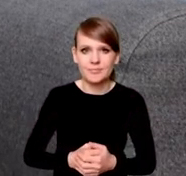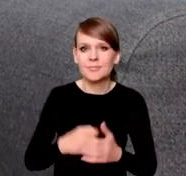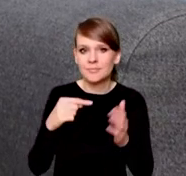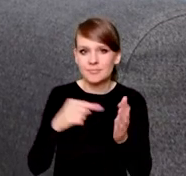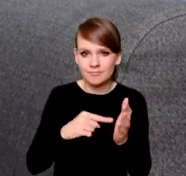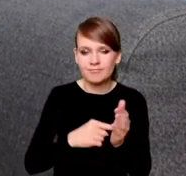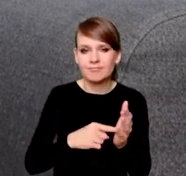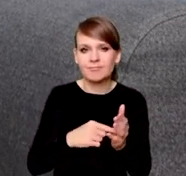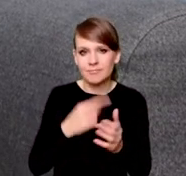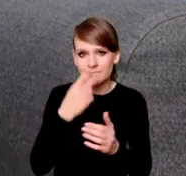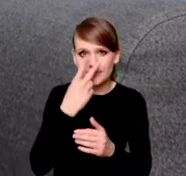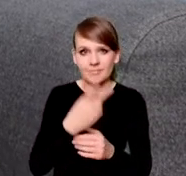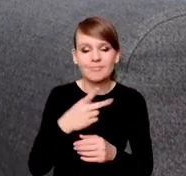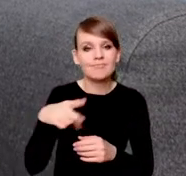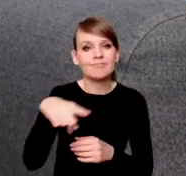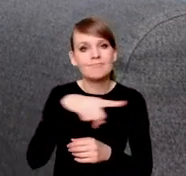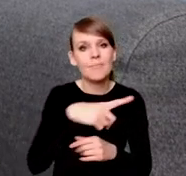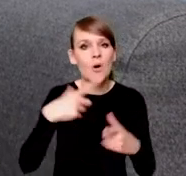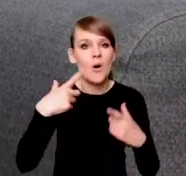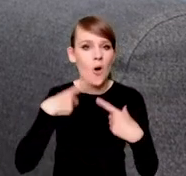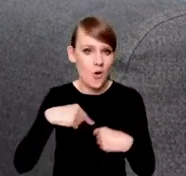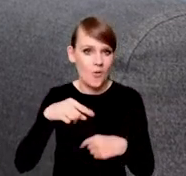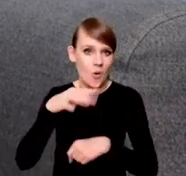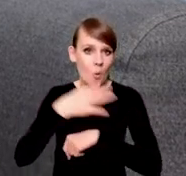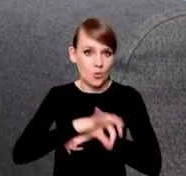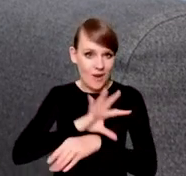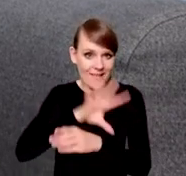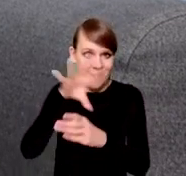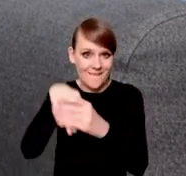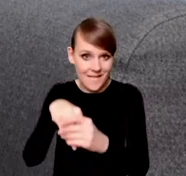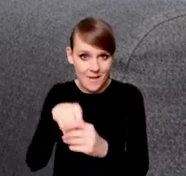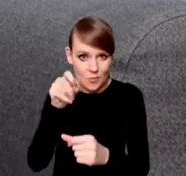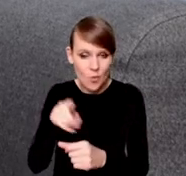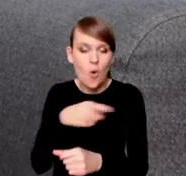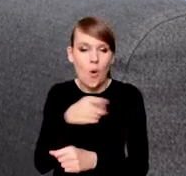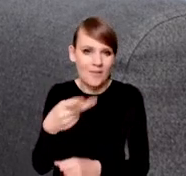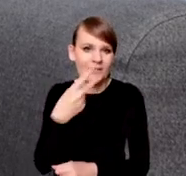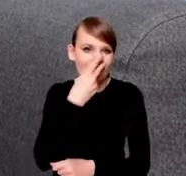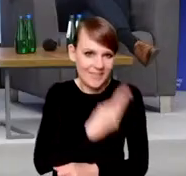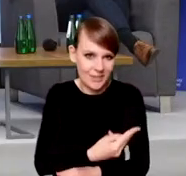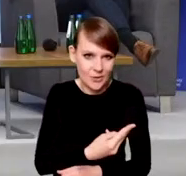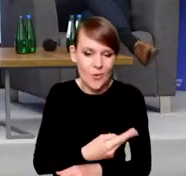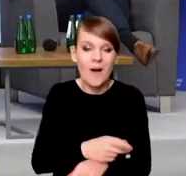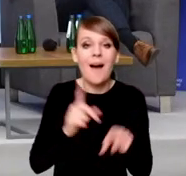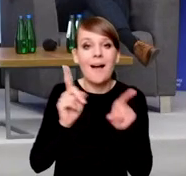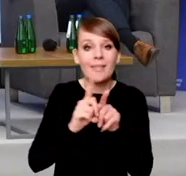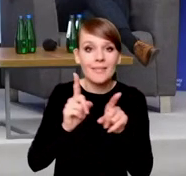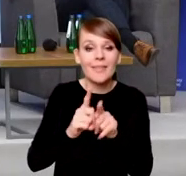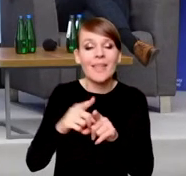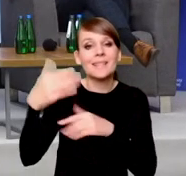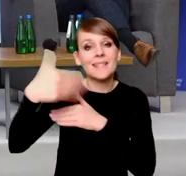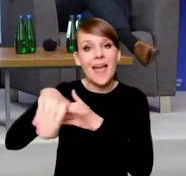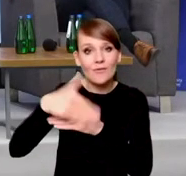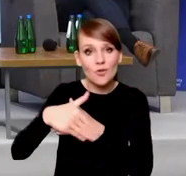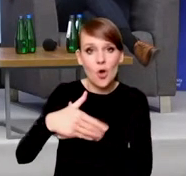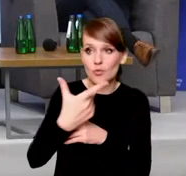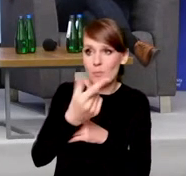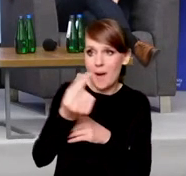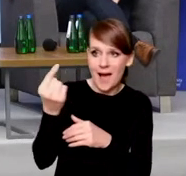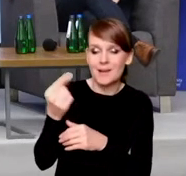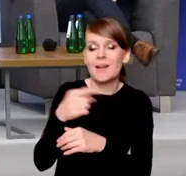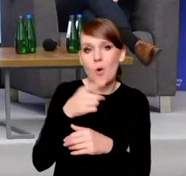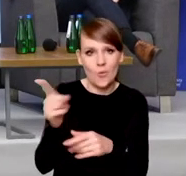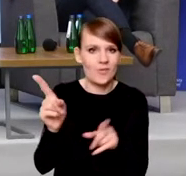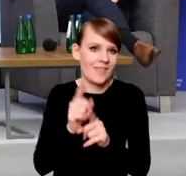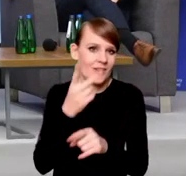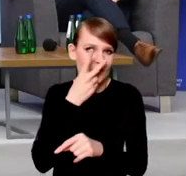interesariuszy wewnętrznych, o czym doskonale wiemy, ale także dla naszych partnerów zewnętrznych. Po prostu powinniśmy